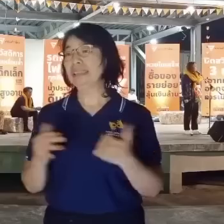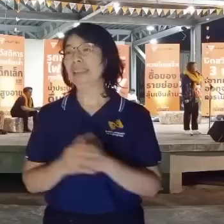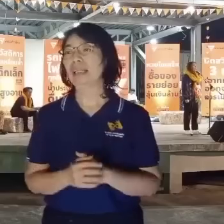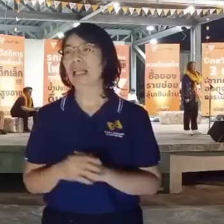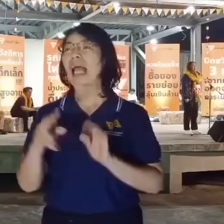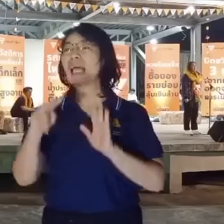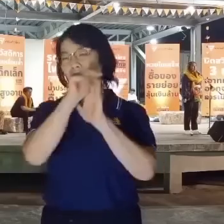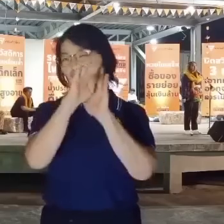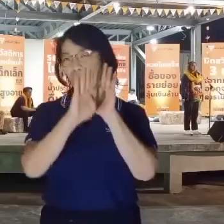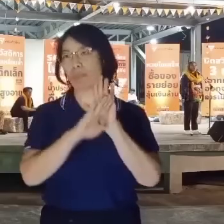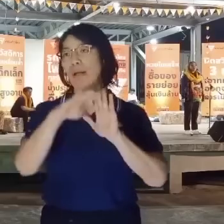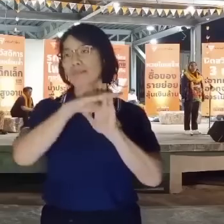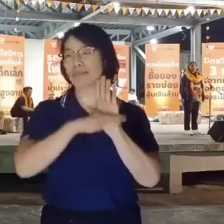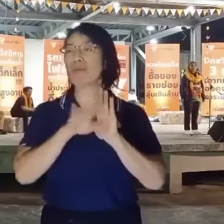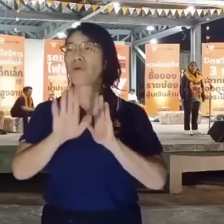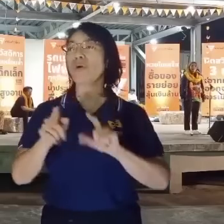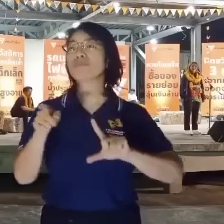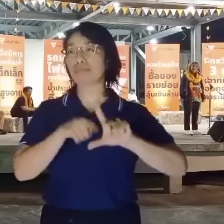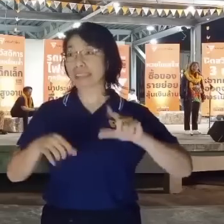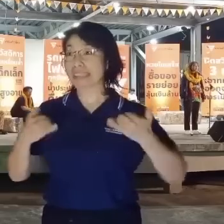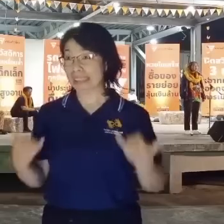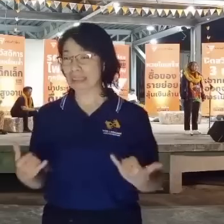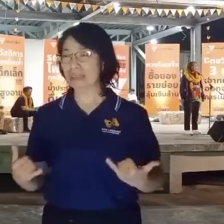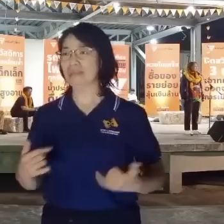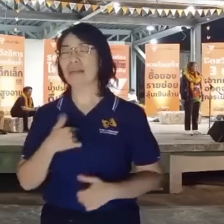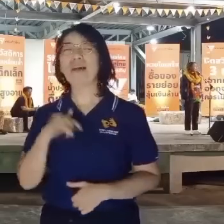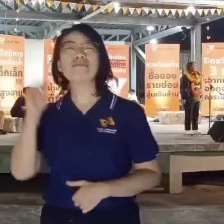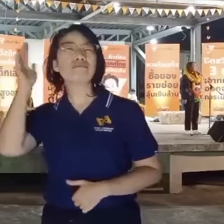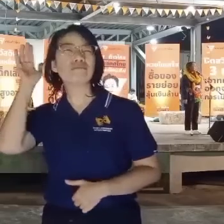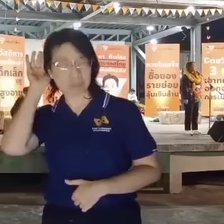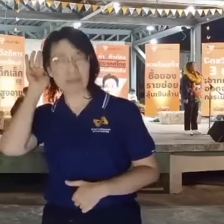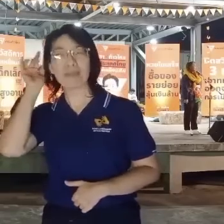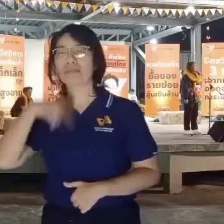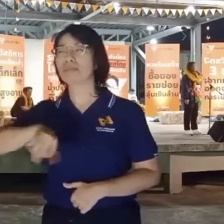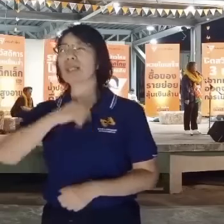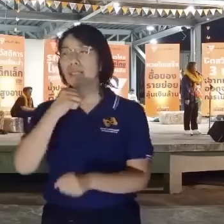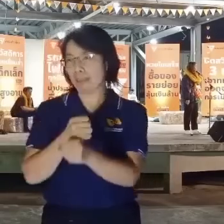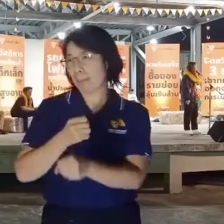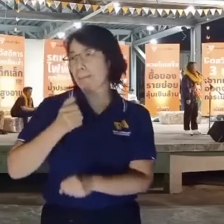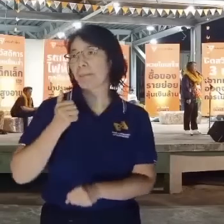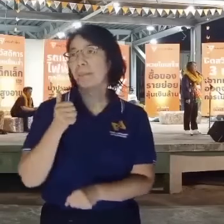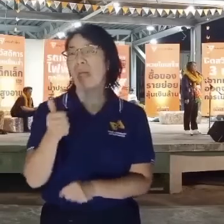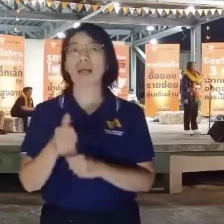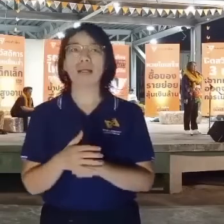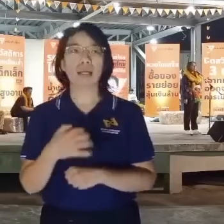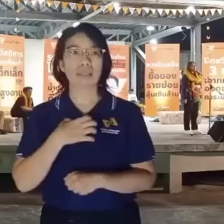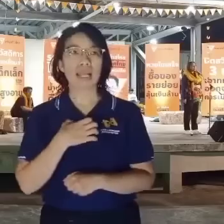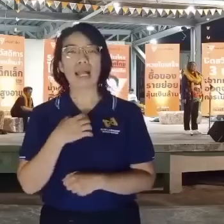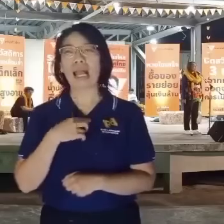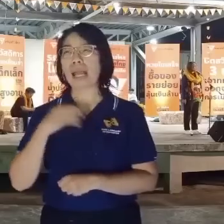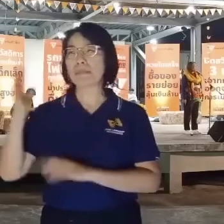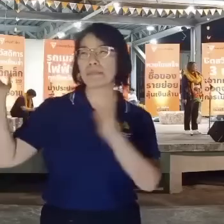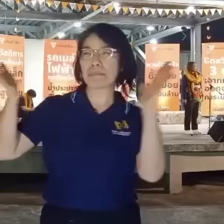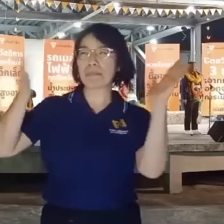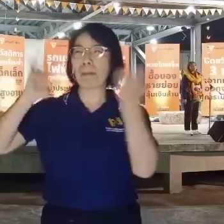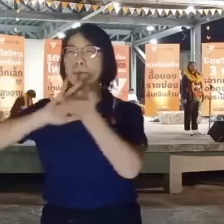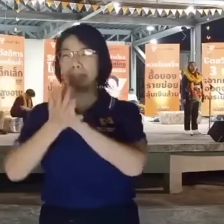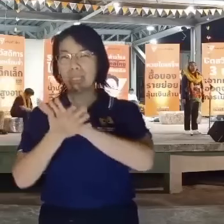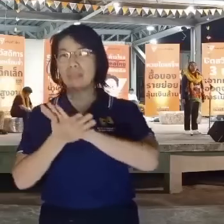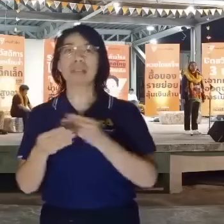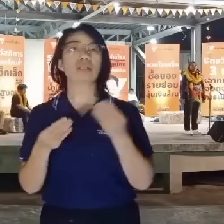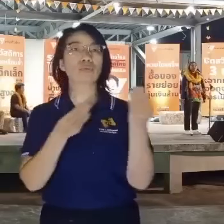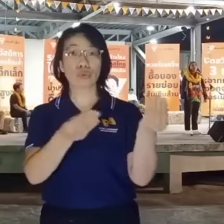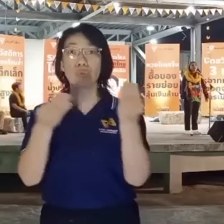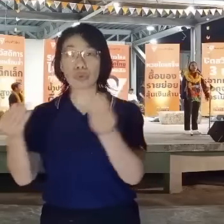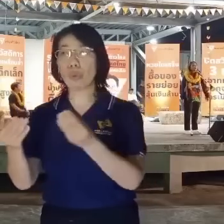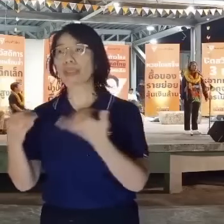นโยบายของพรรคก้าวไกลซึ่งเราเชื่อว่าเราทำได้เราจะเป็นสายลมแห่งการเปลี่ยนแปลงทุกๆครั้งที่เรา